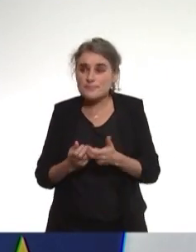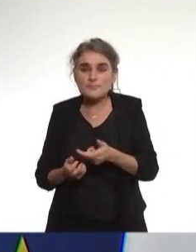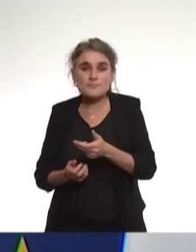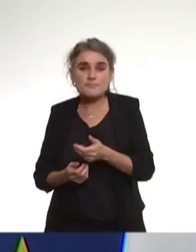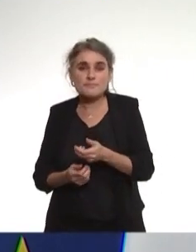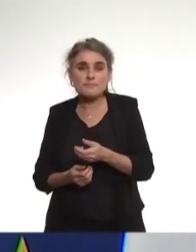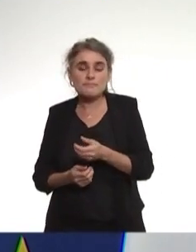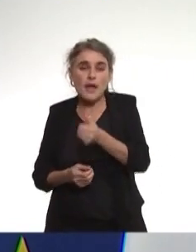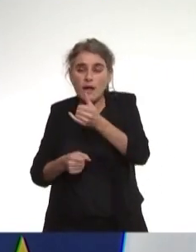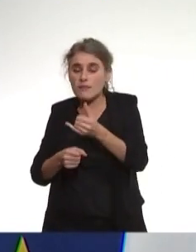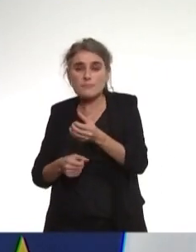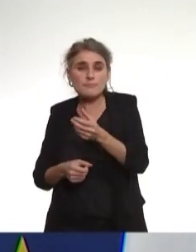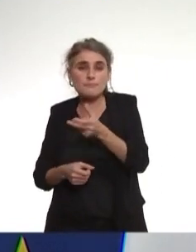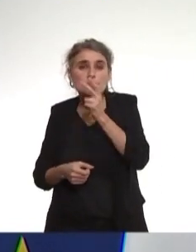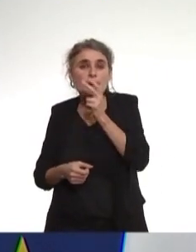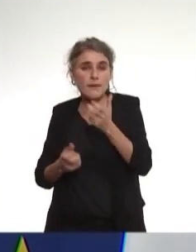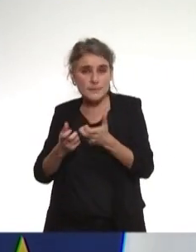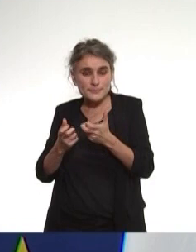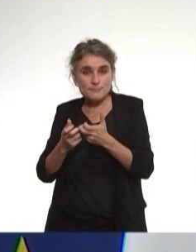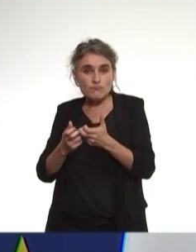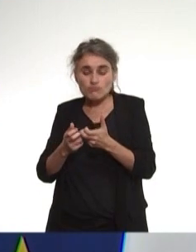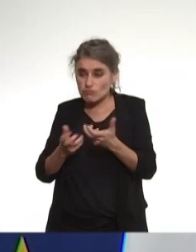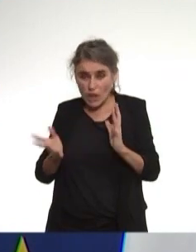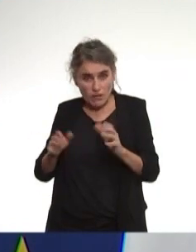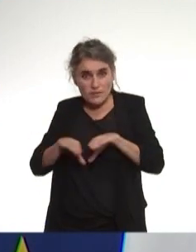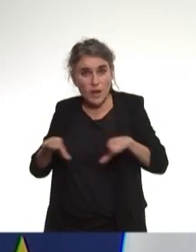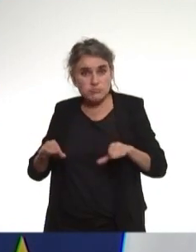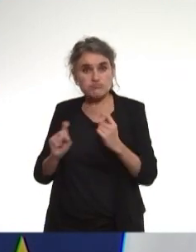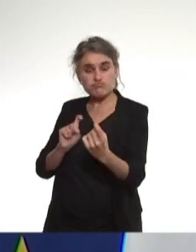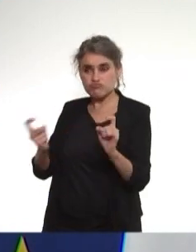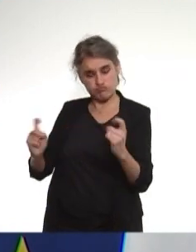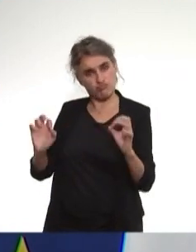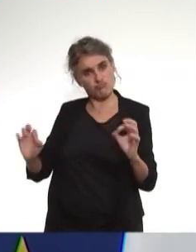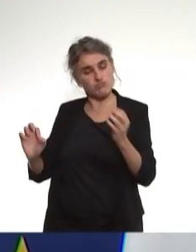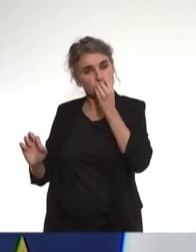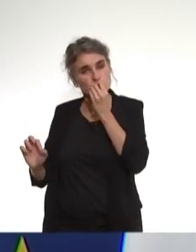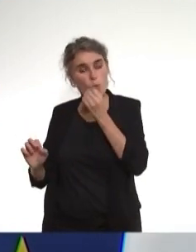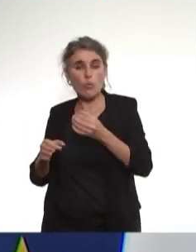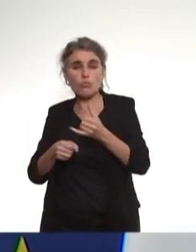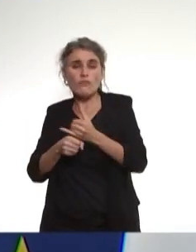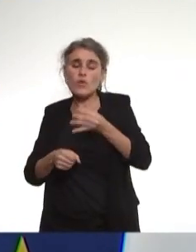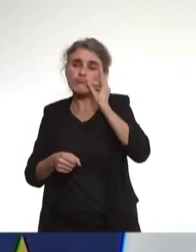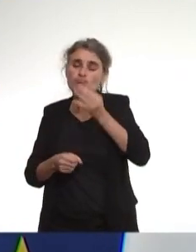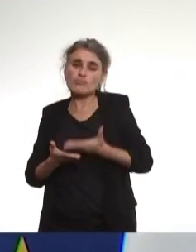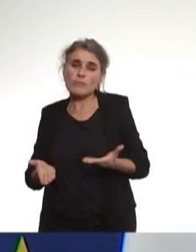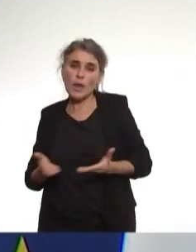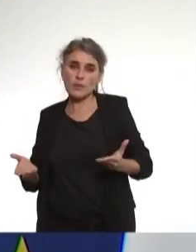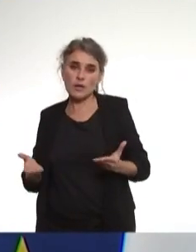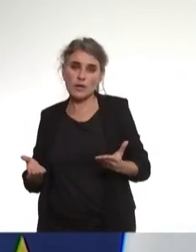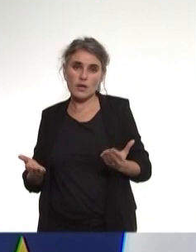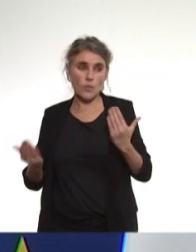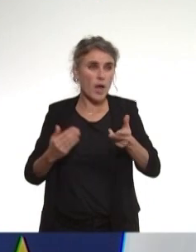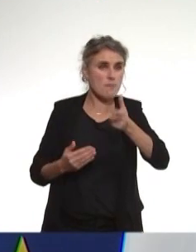où on va être chacun à la table avec des distances respectables et les bars qui à partir d'une certaine heure notamment du soir et la nuit